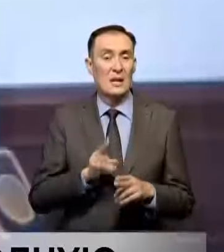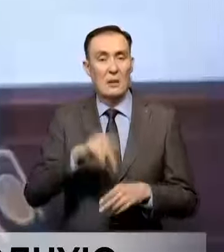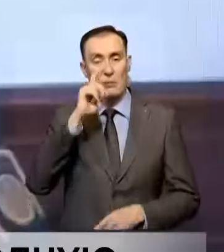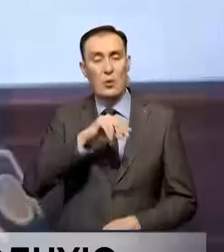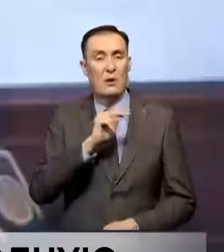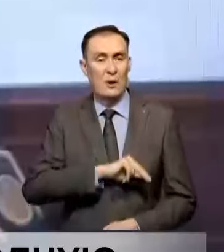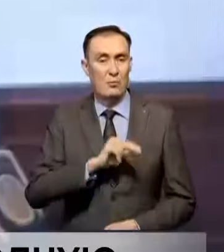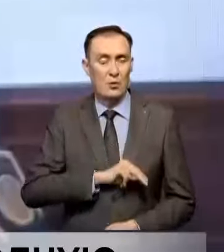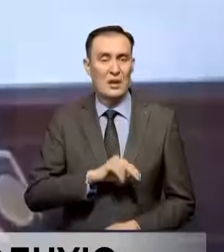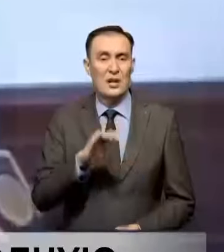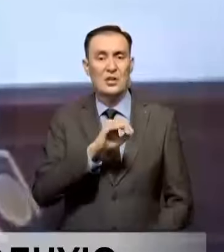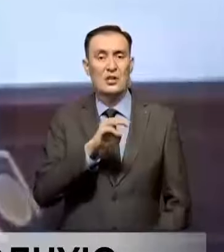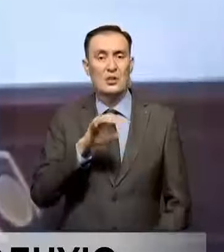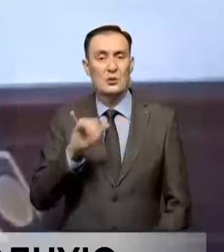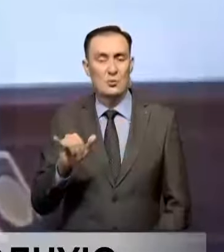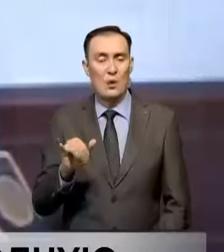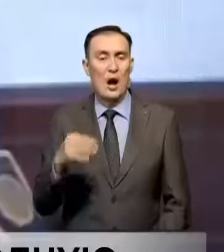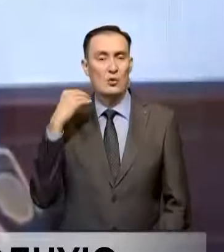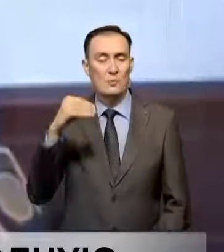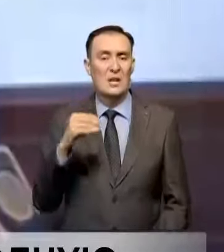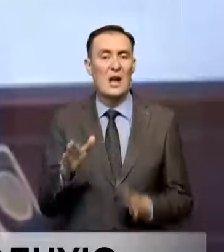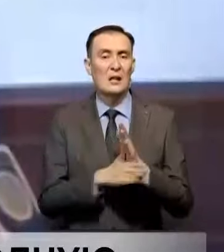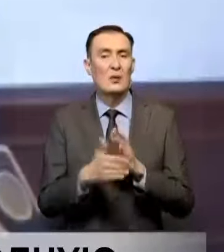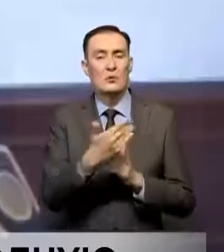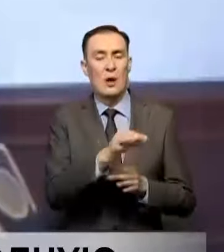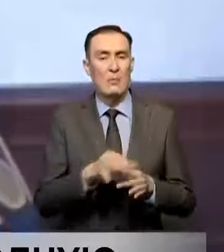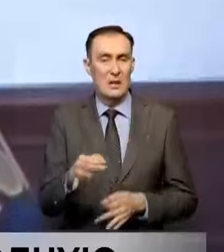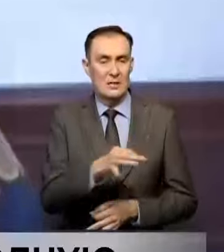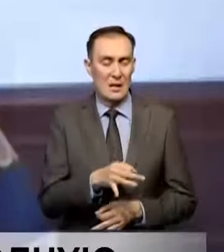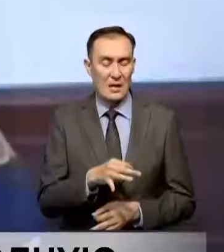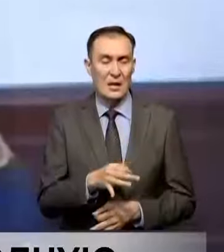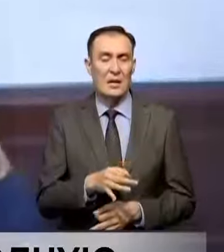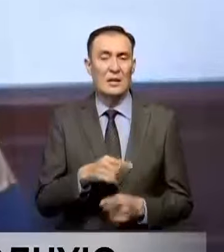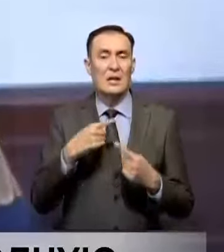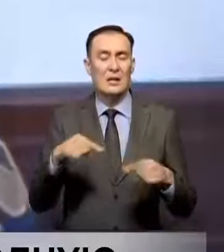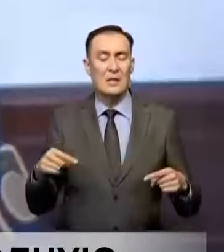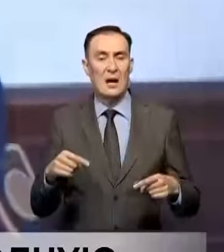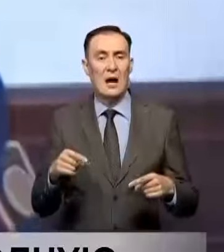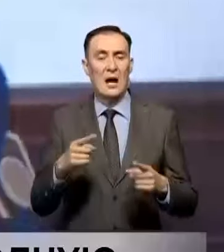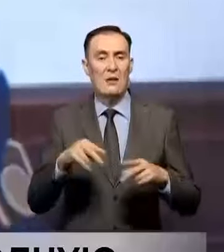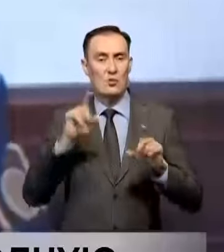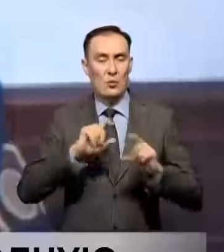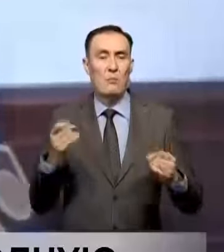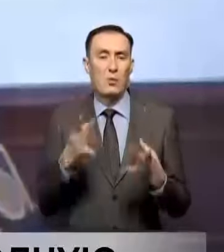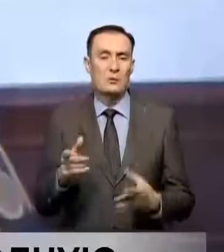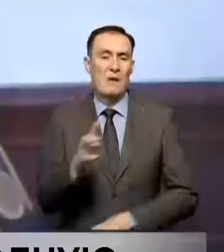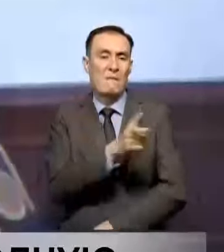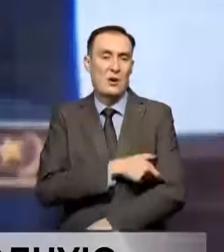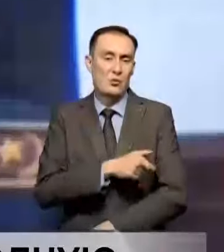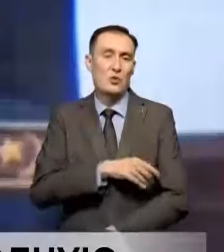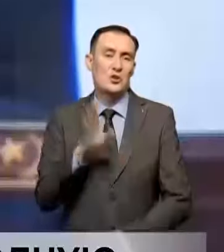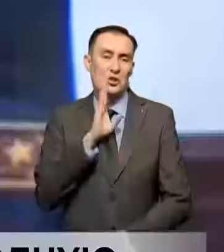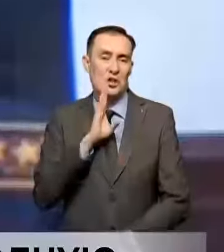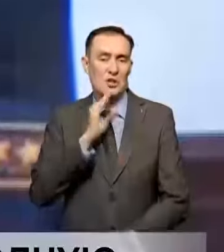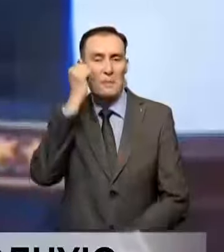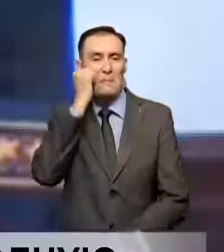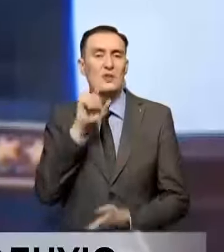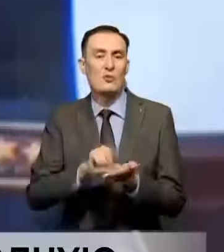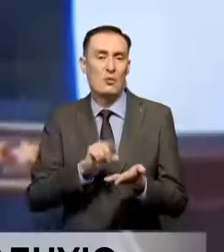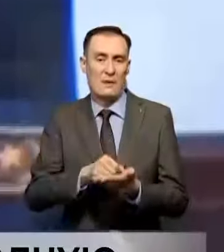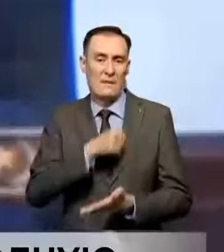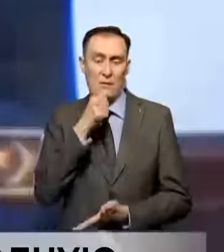работа организована в ЖТСУ, Актюбинской и Атырауской областях. На отдельных объектах охранники – это вахтеры, часто женщины пенсионного